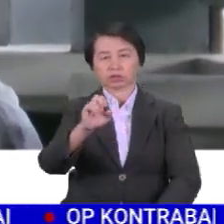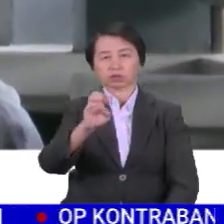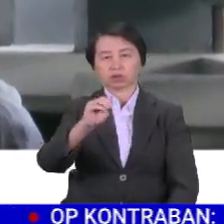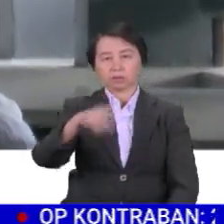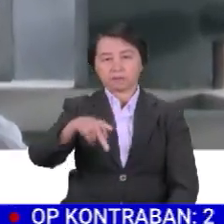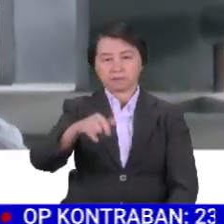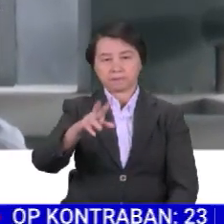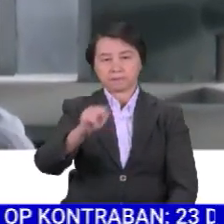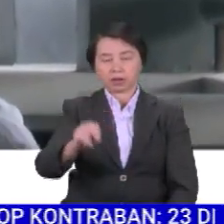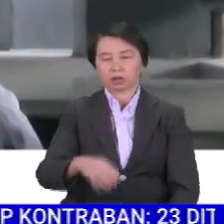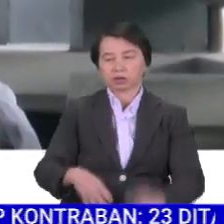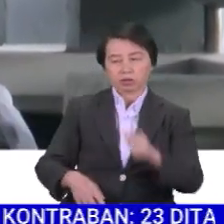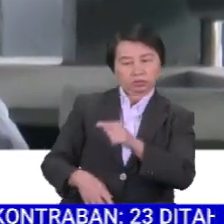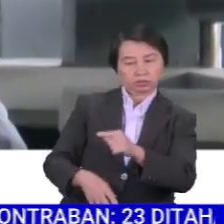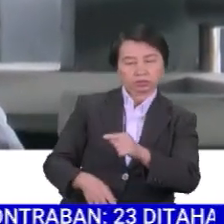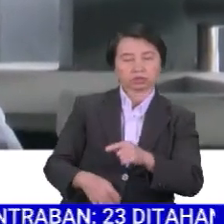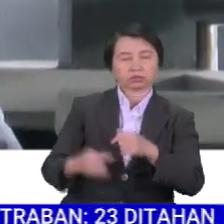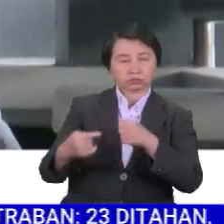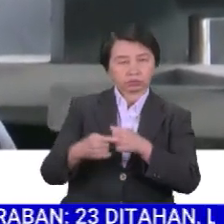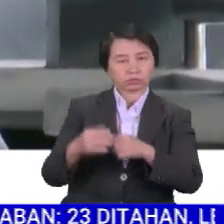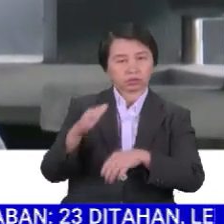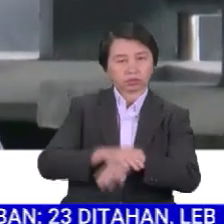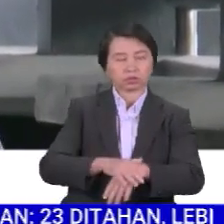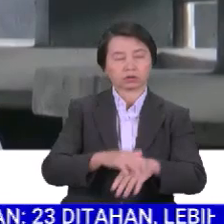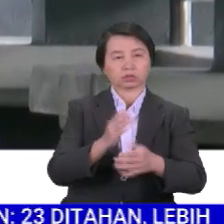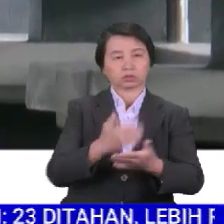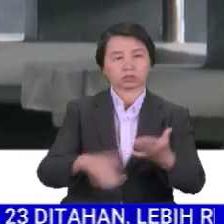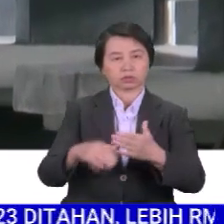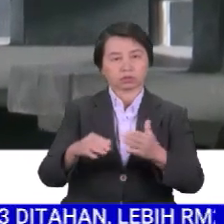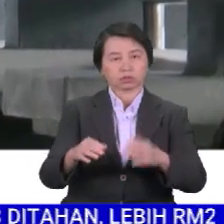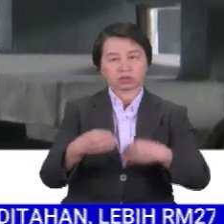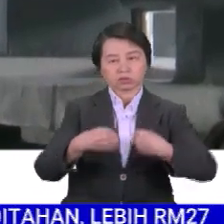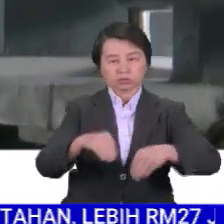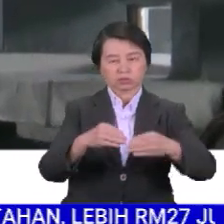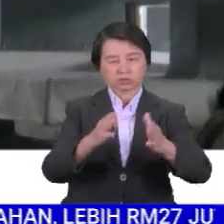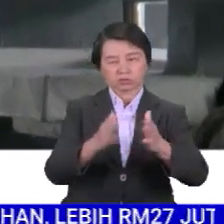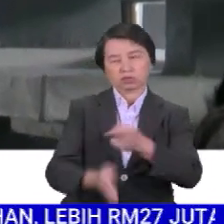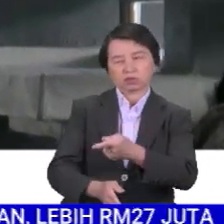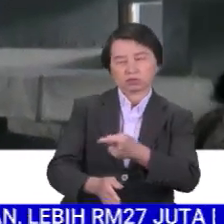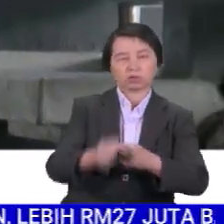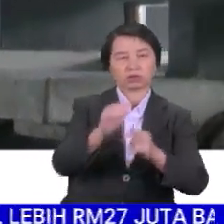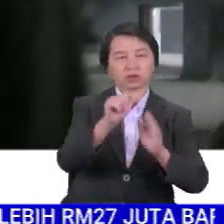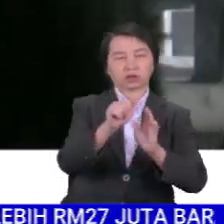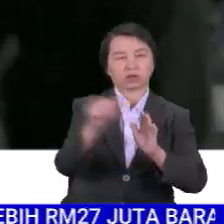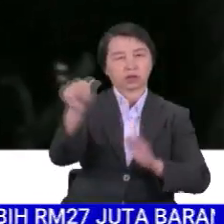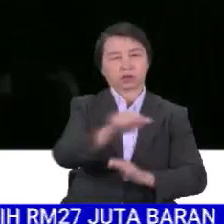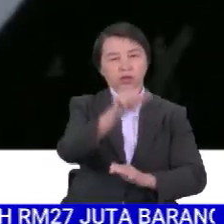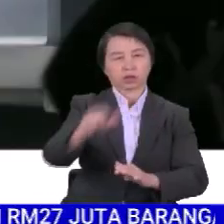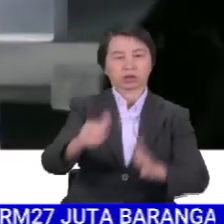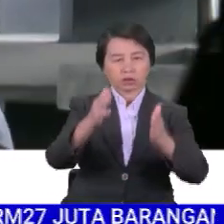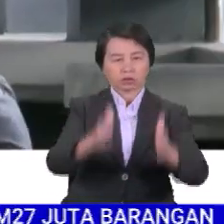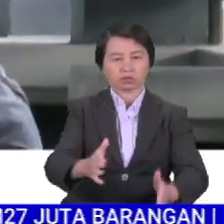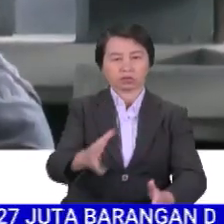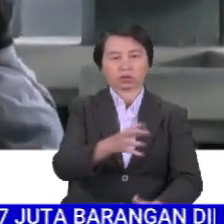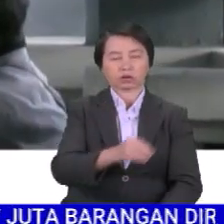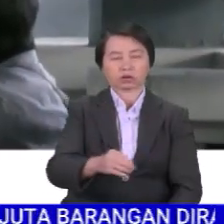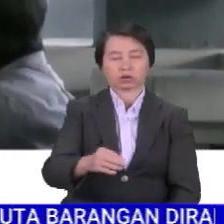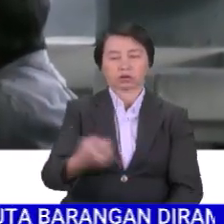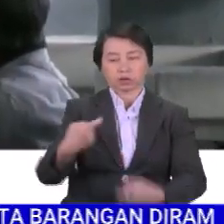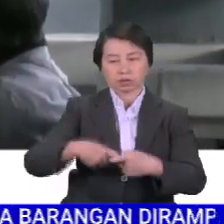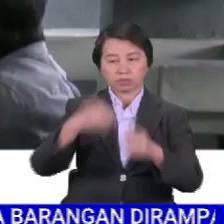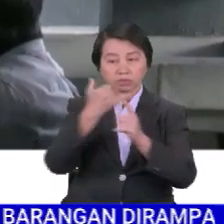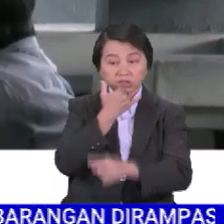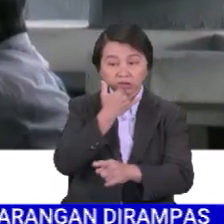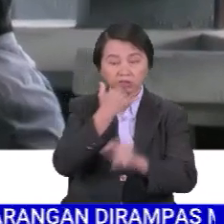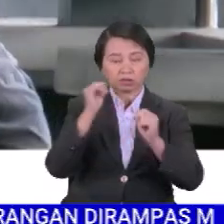jempul tertuduh didakwa mengikut seksyen 12 akta anti pemdagangan orang dan anti penudupan migran 2007 Sabit